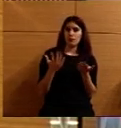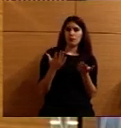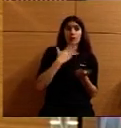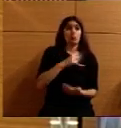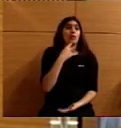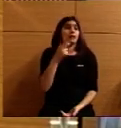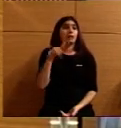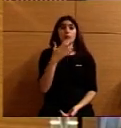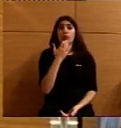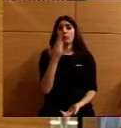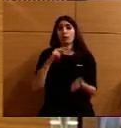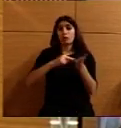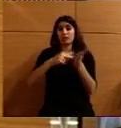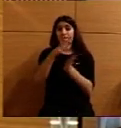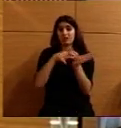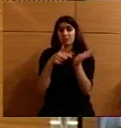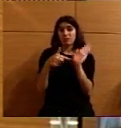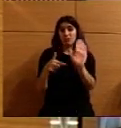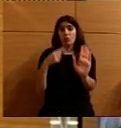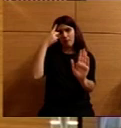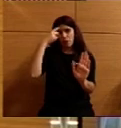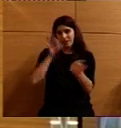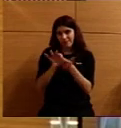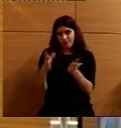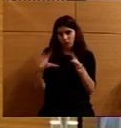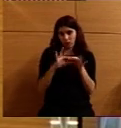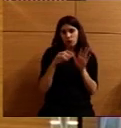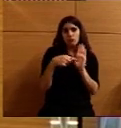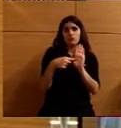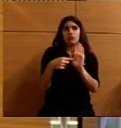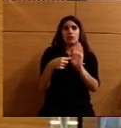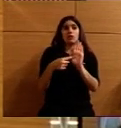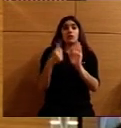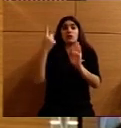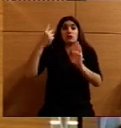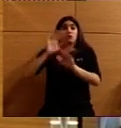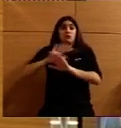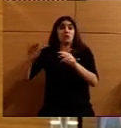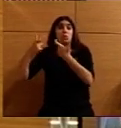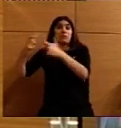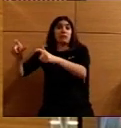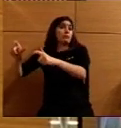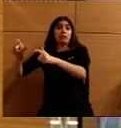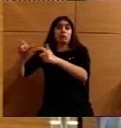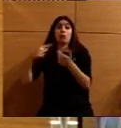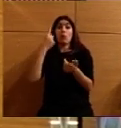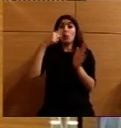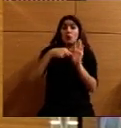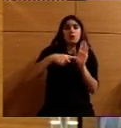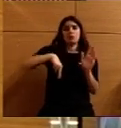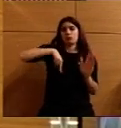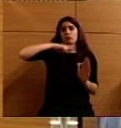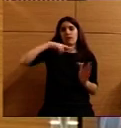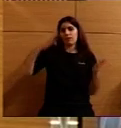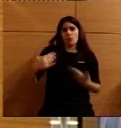Li podia dir que l'informe tècnic o la memòria de servici i no sols un ofici de la jefatura del gabinet és insuficient per